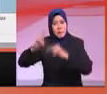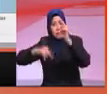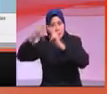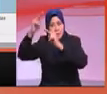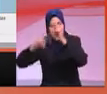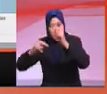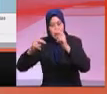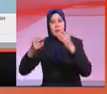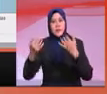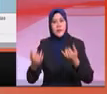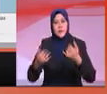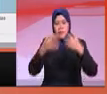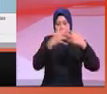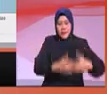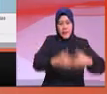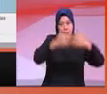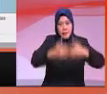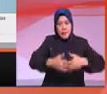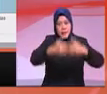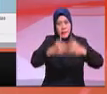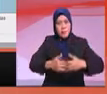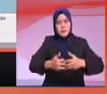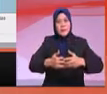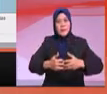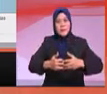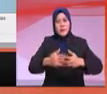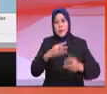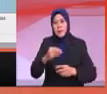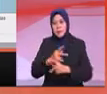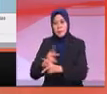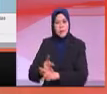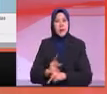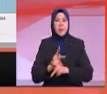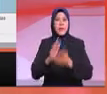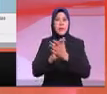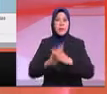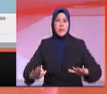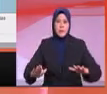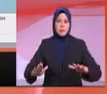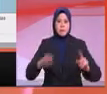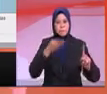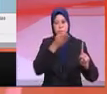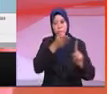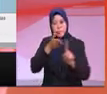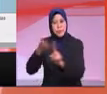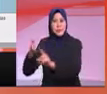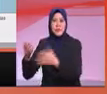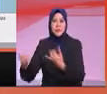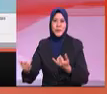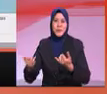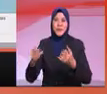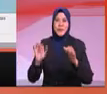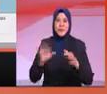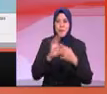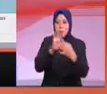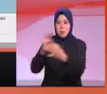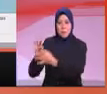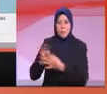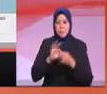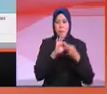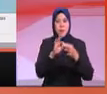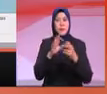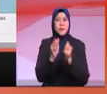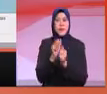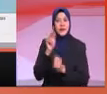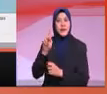pembinaan, sektor-sektor kilang, sektor-sektor pengawal keselamatan dan sebagainya. Kita sekarang ni melihat dengan kerjasama dengan Kementerian